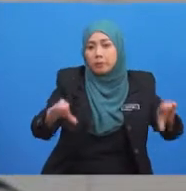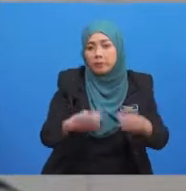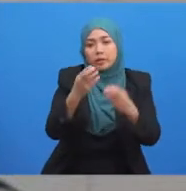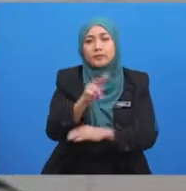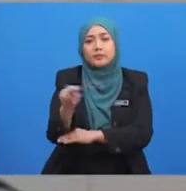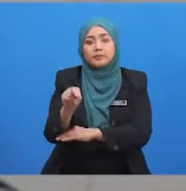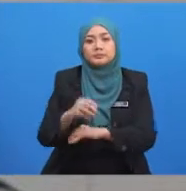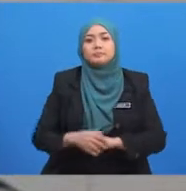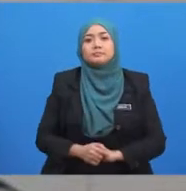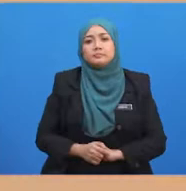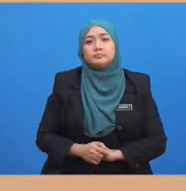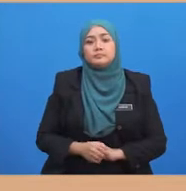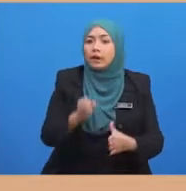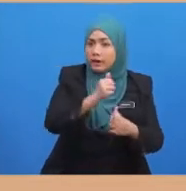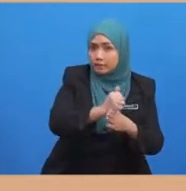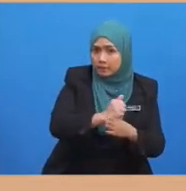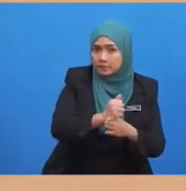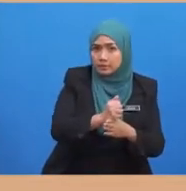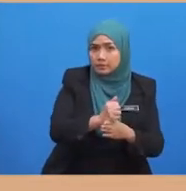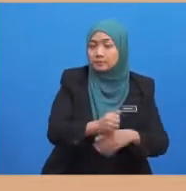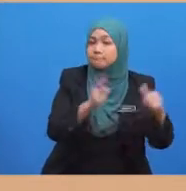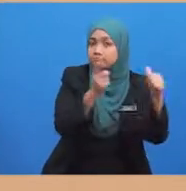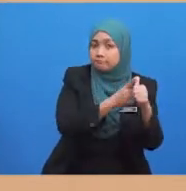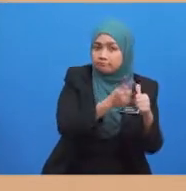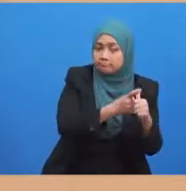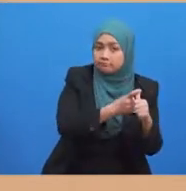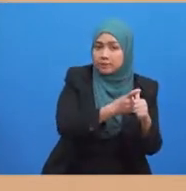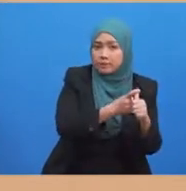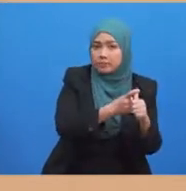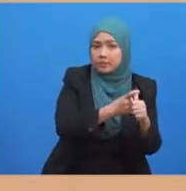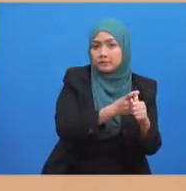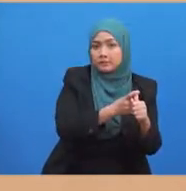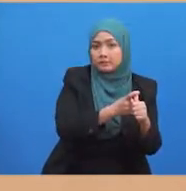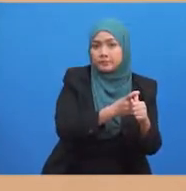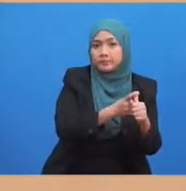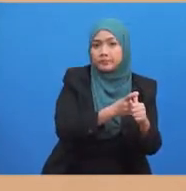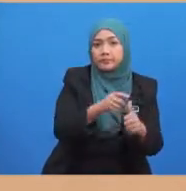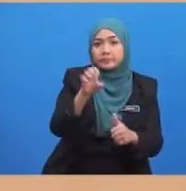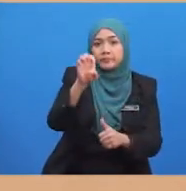Antaranya ialah yang pertama, etena.